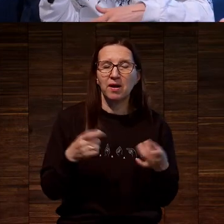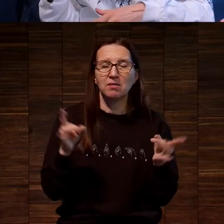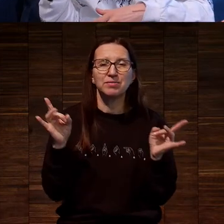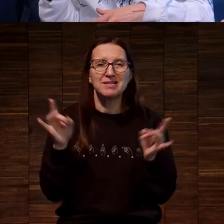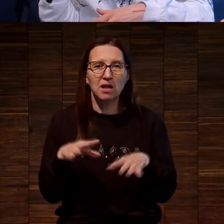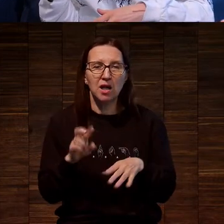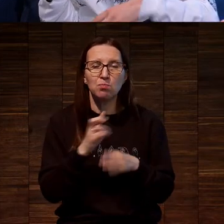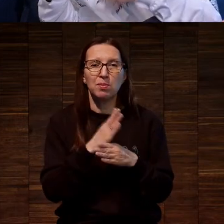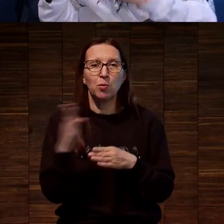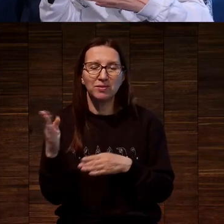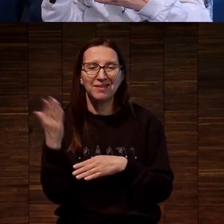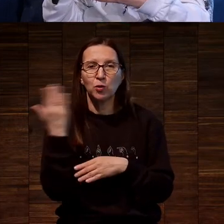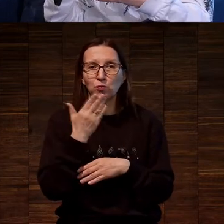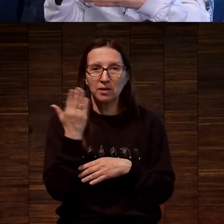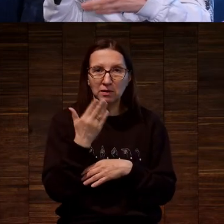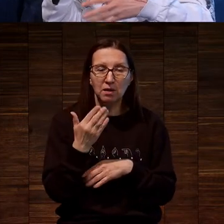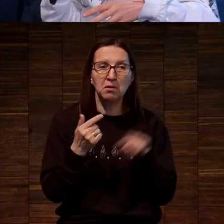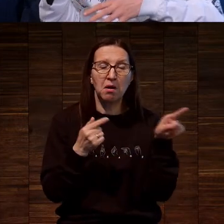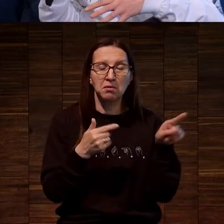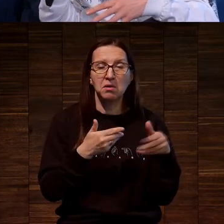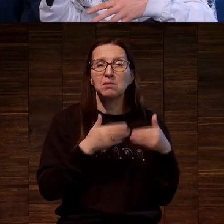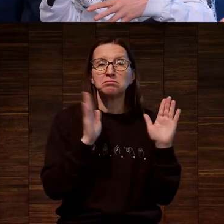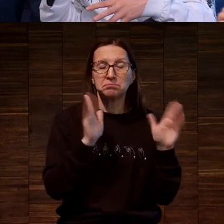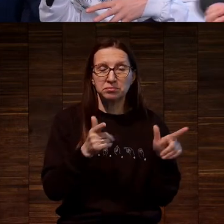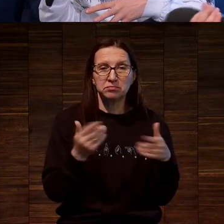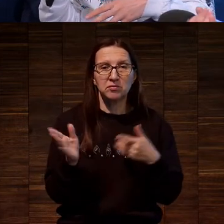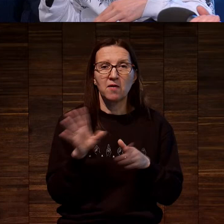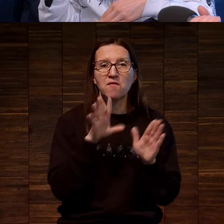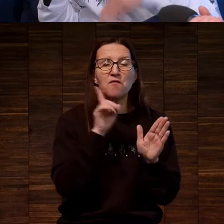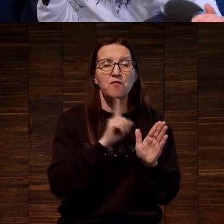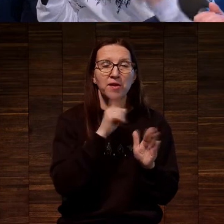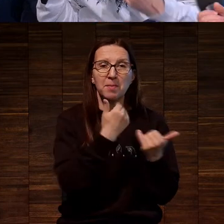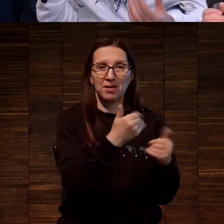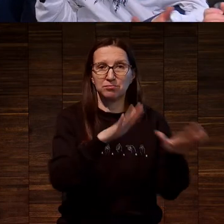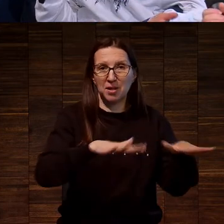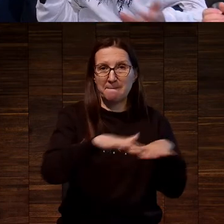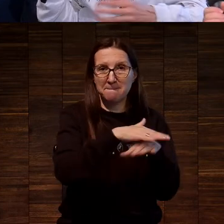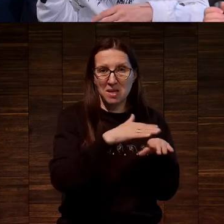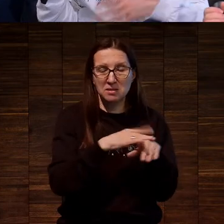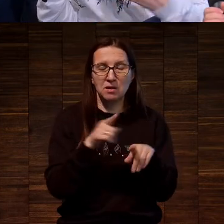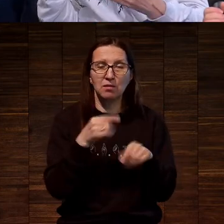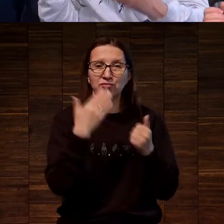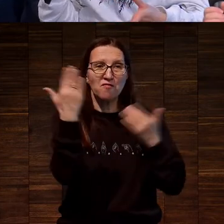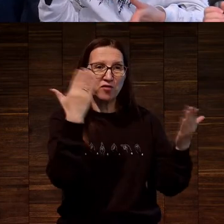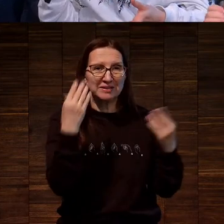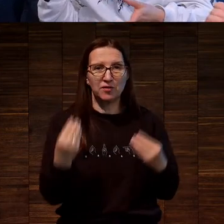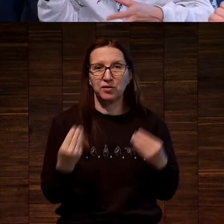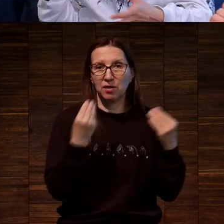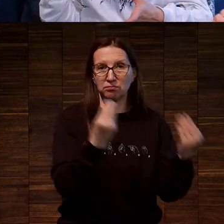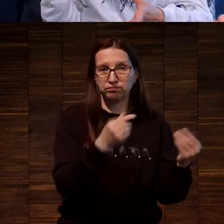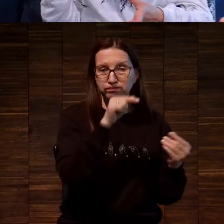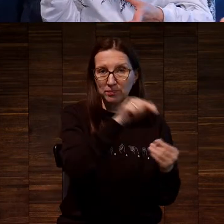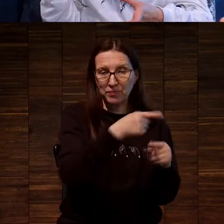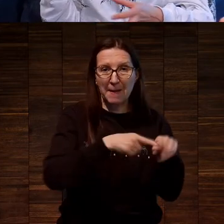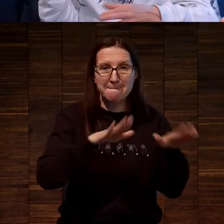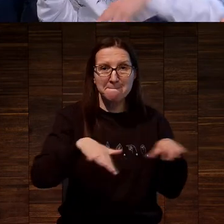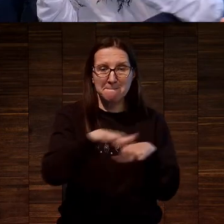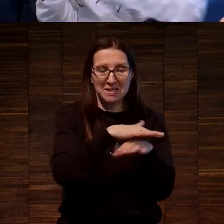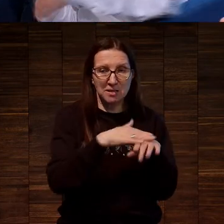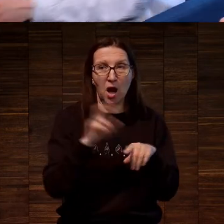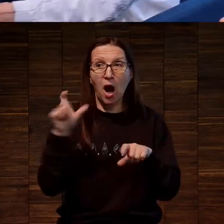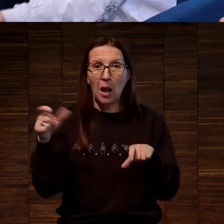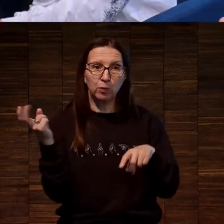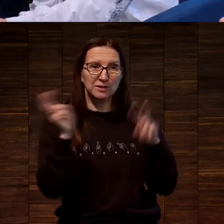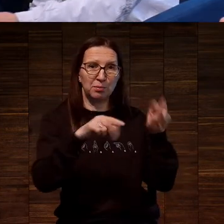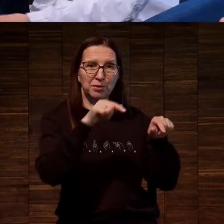библиотеки, кинотеатры, которые готовы принять в себя художников. И художники делают выставки и события в этих общественных местах, то